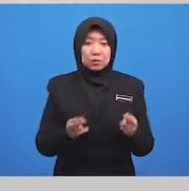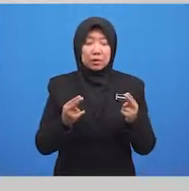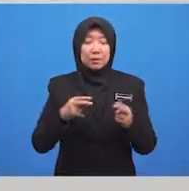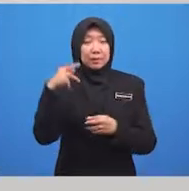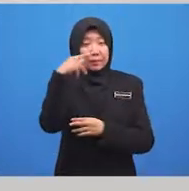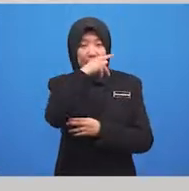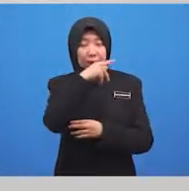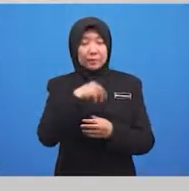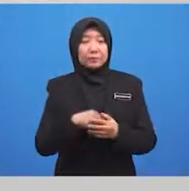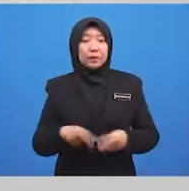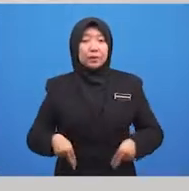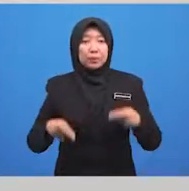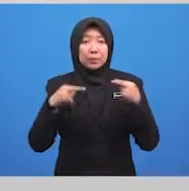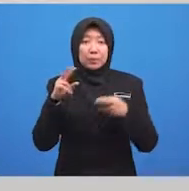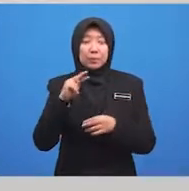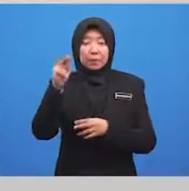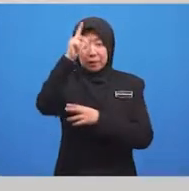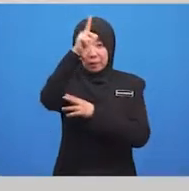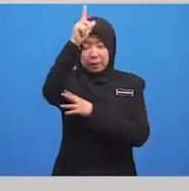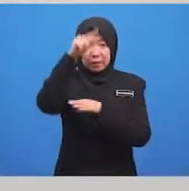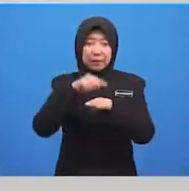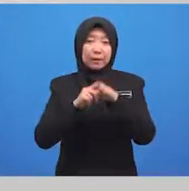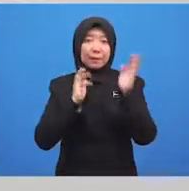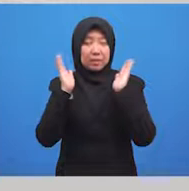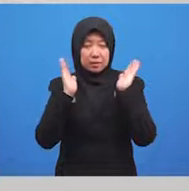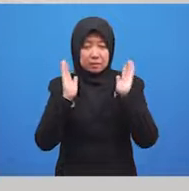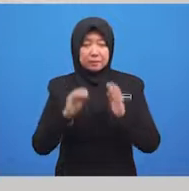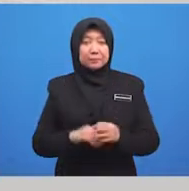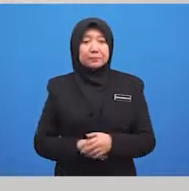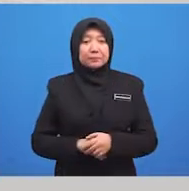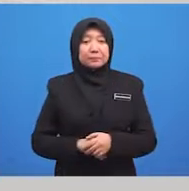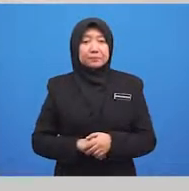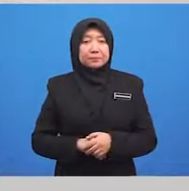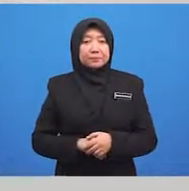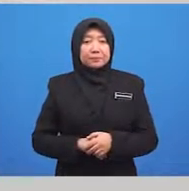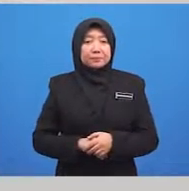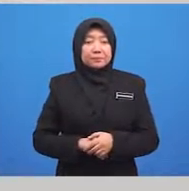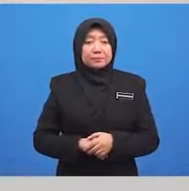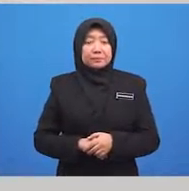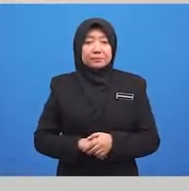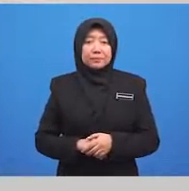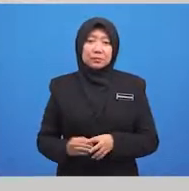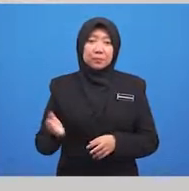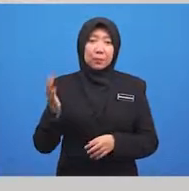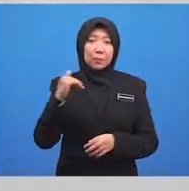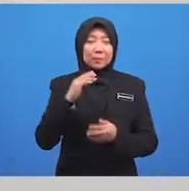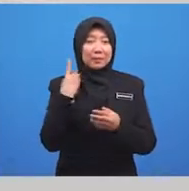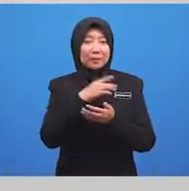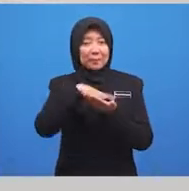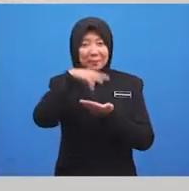pemeliharaan dan pemuliharaan hidupan liar di Malaysia. Jom kita